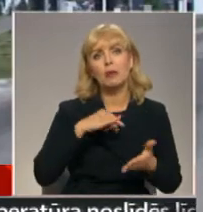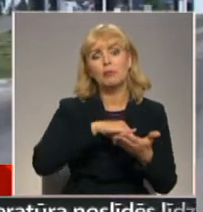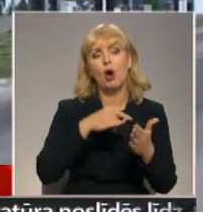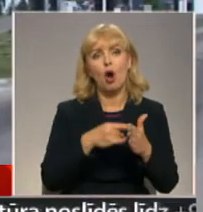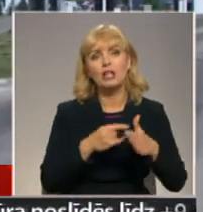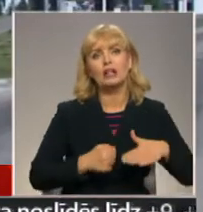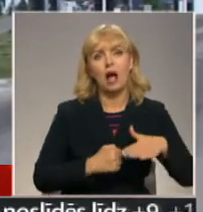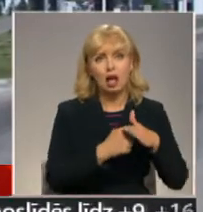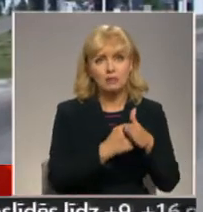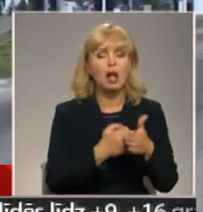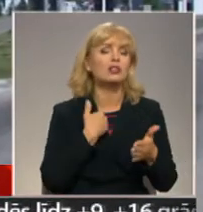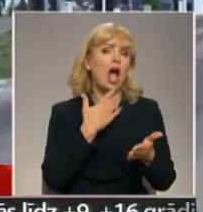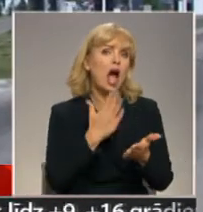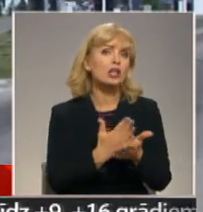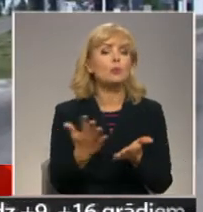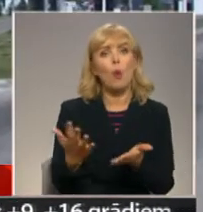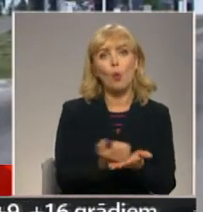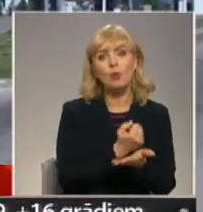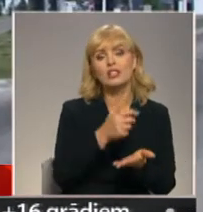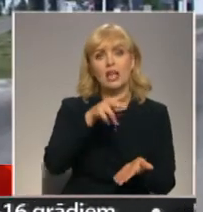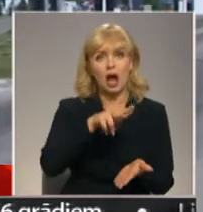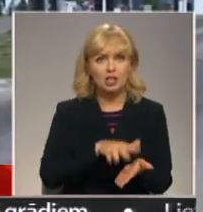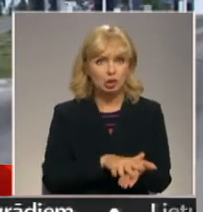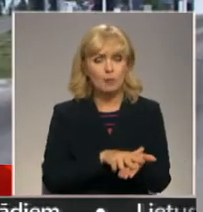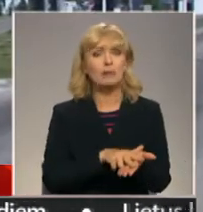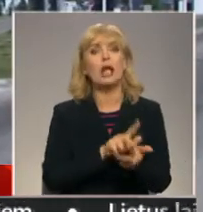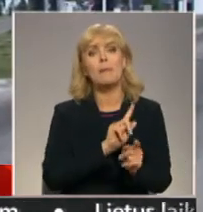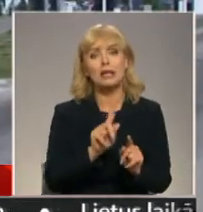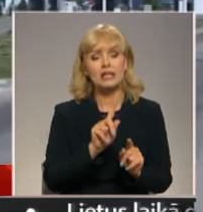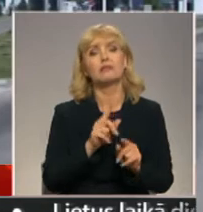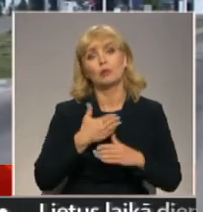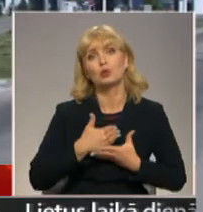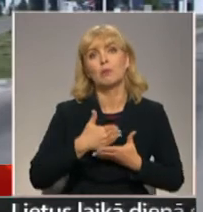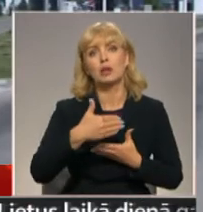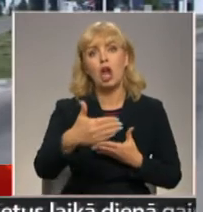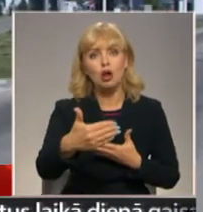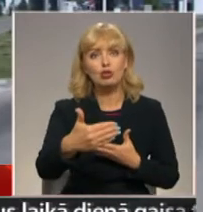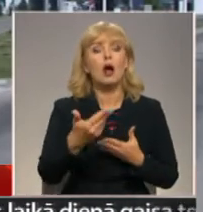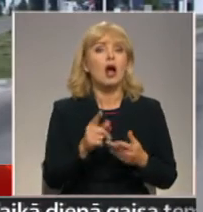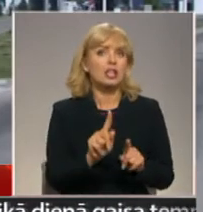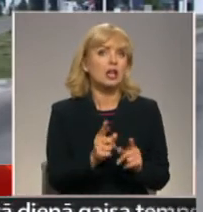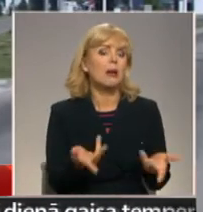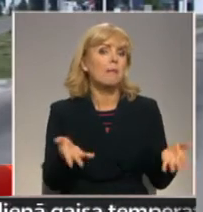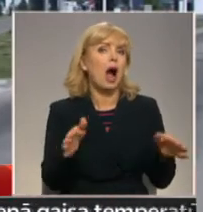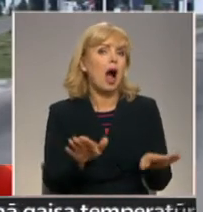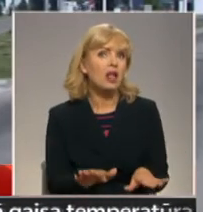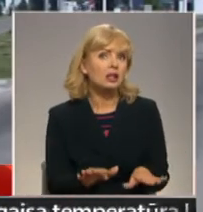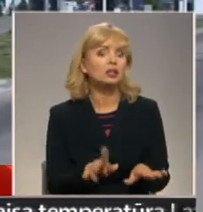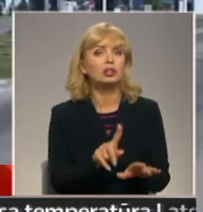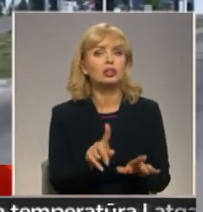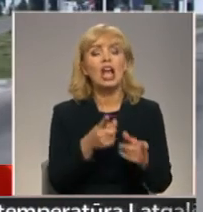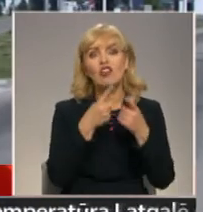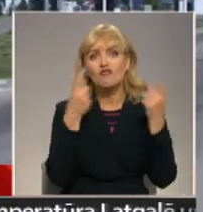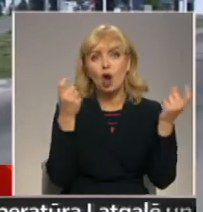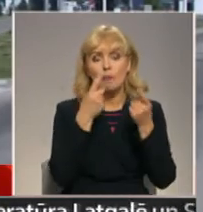gūs apstiprinājumu, ka jāiet ir uz priekšu. Jo palicis ir